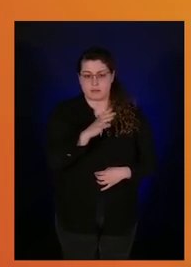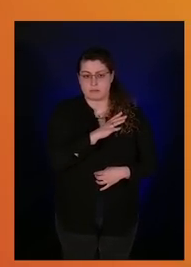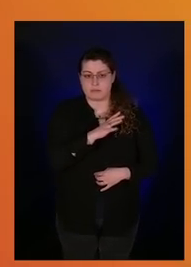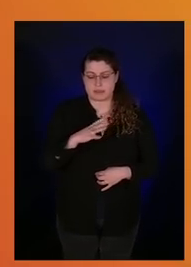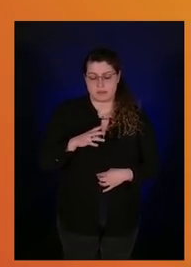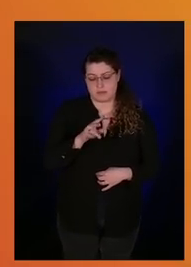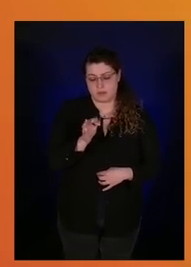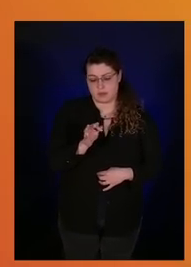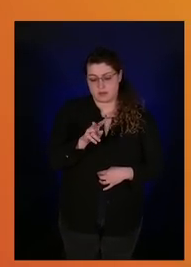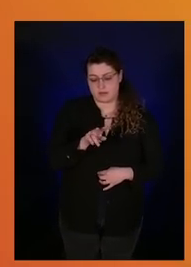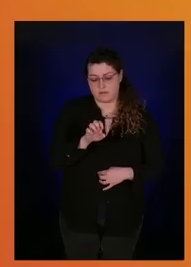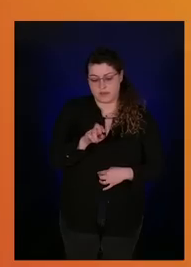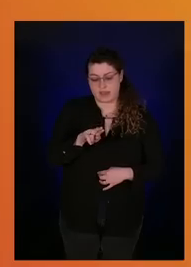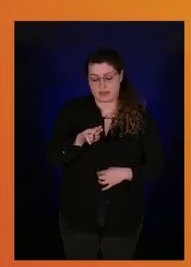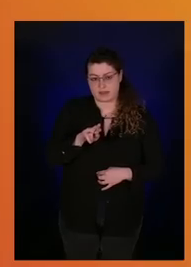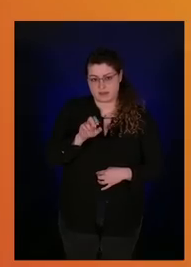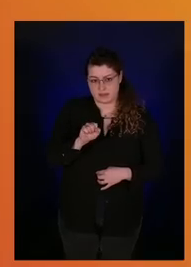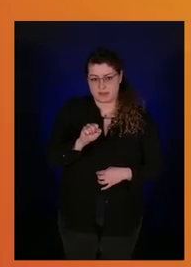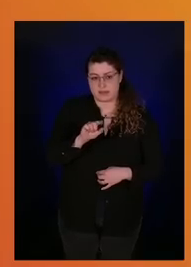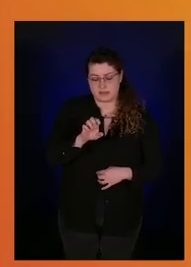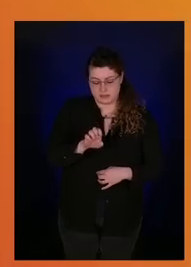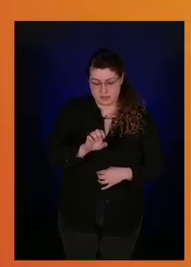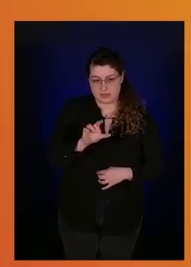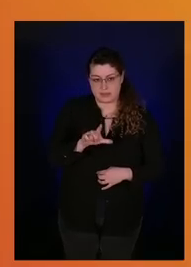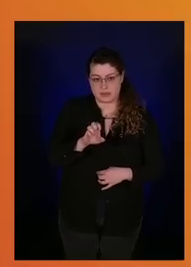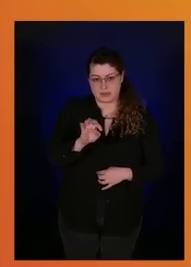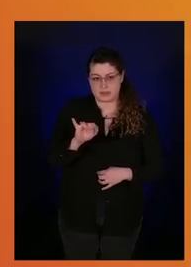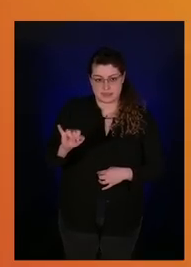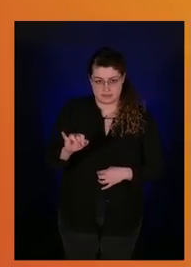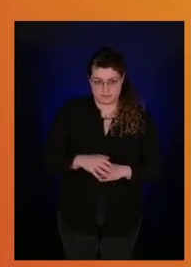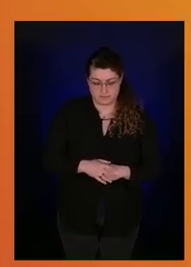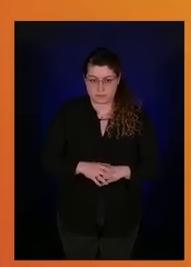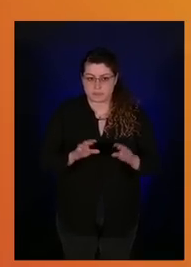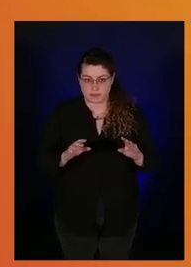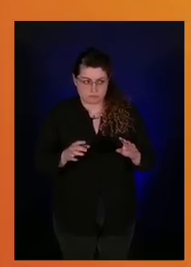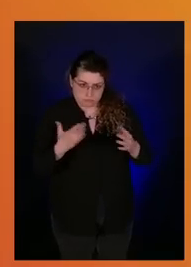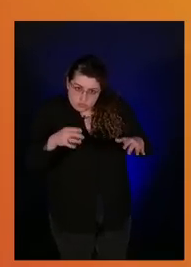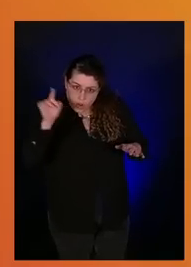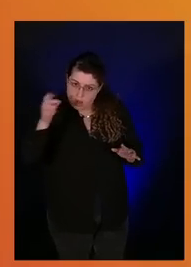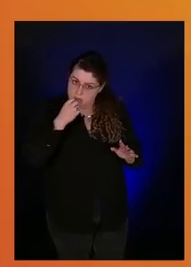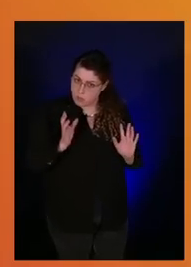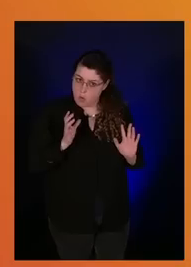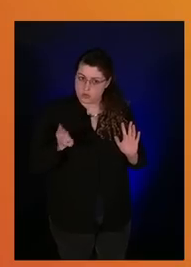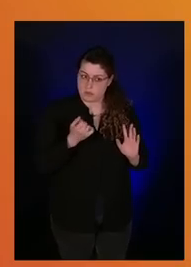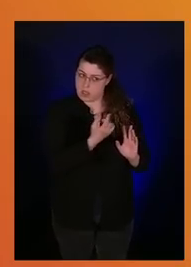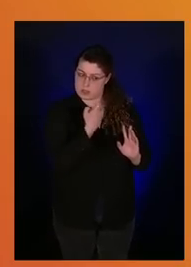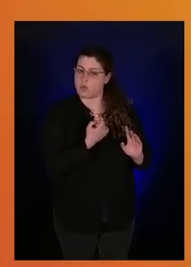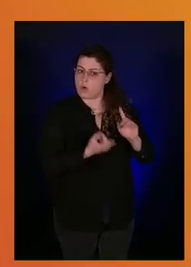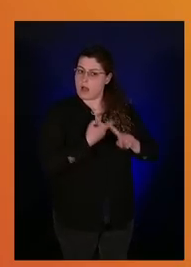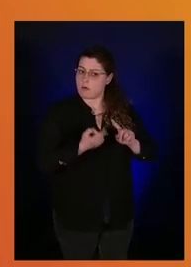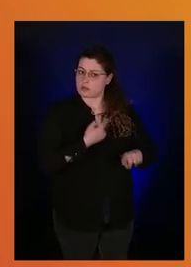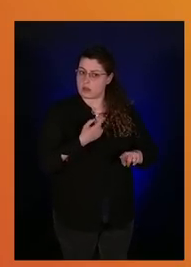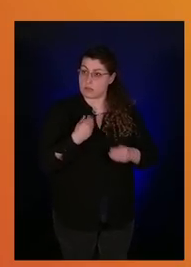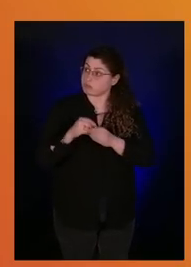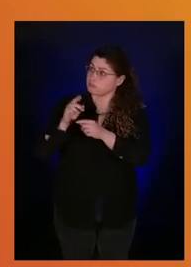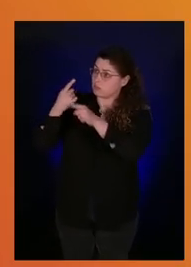Voilà, donc tout ça pour dire que, a priori, la question, elle est suffisamment importante pour qu'elle soit traitée, y compris au bureau